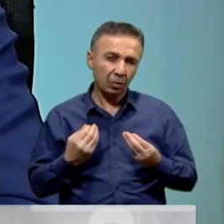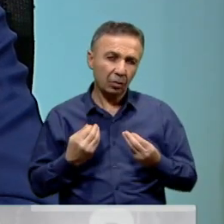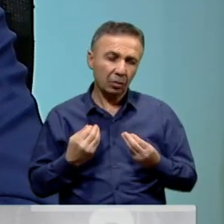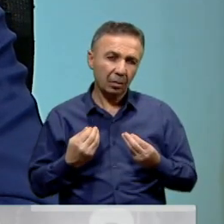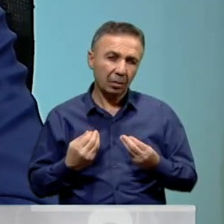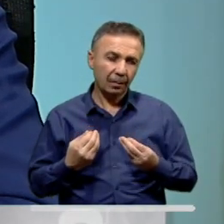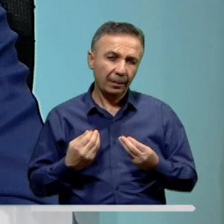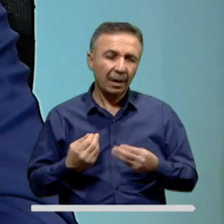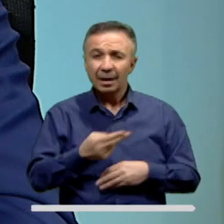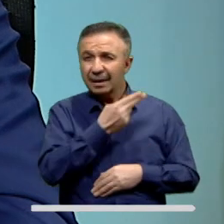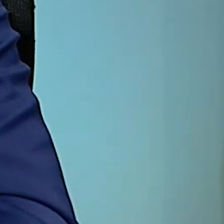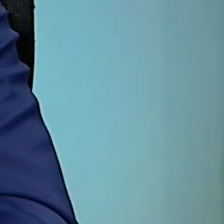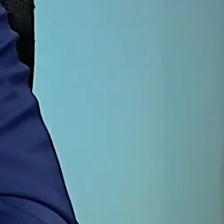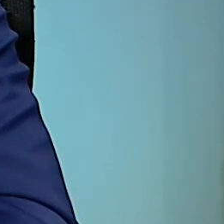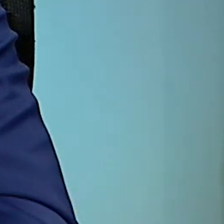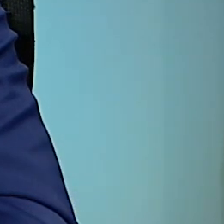bir dindir